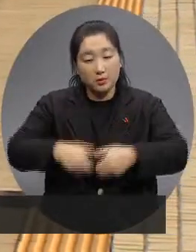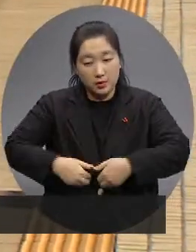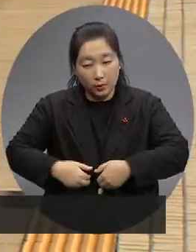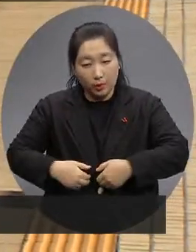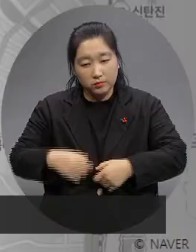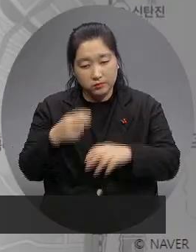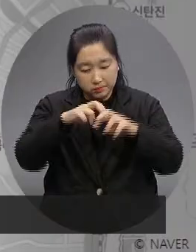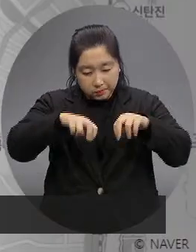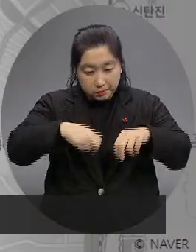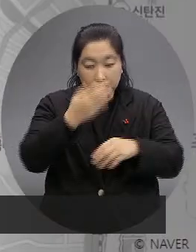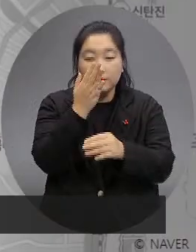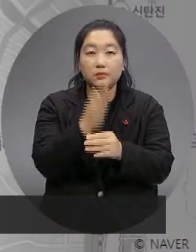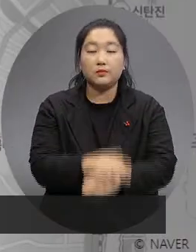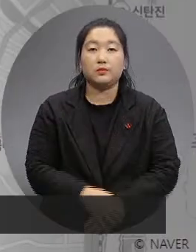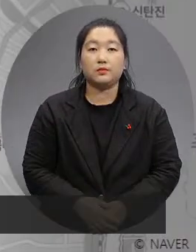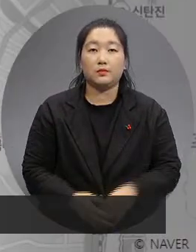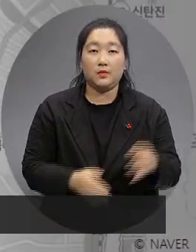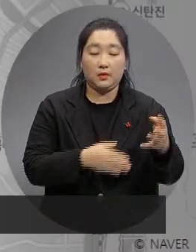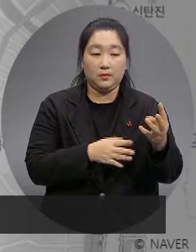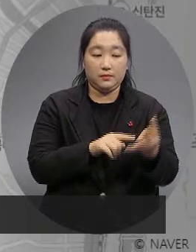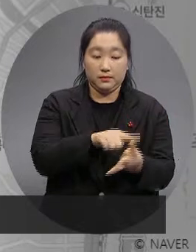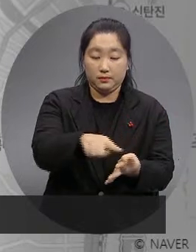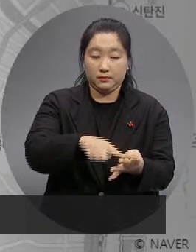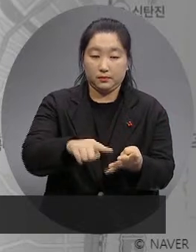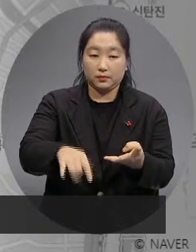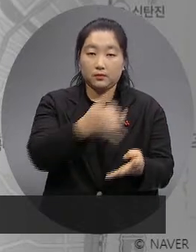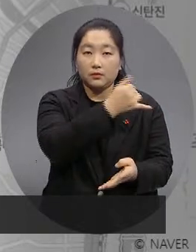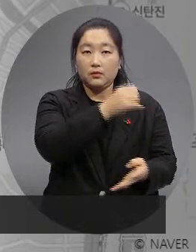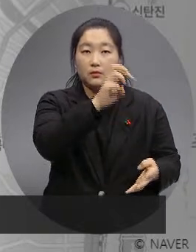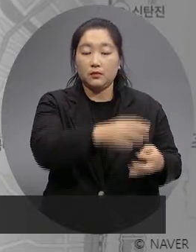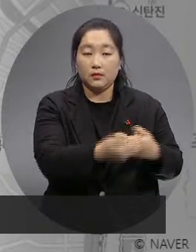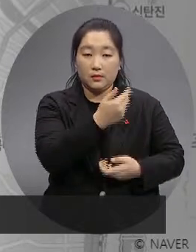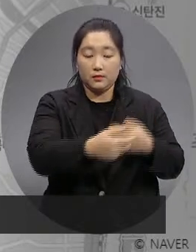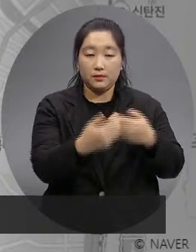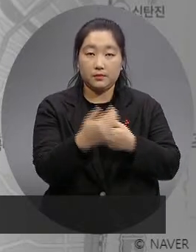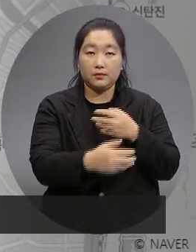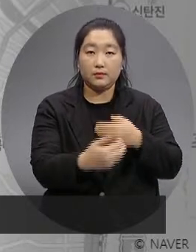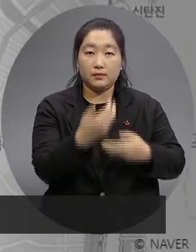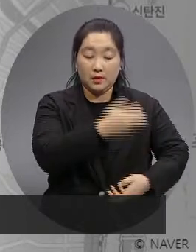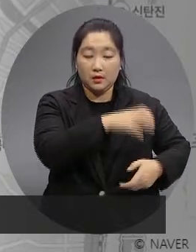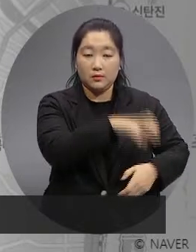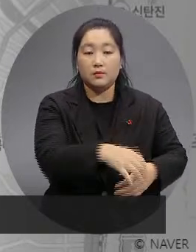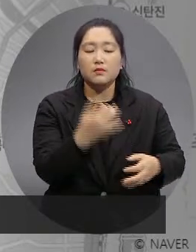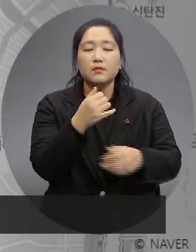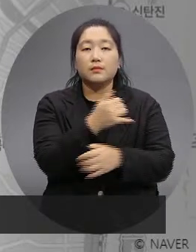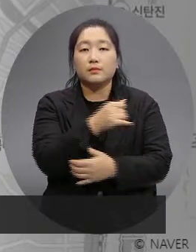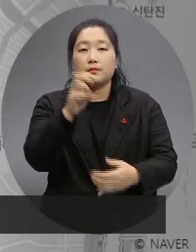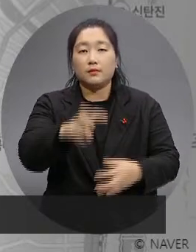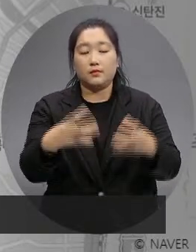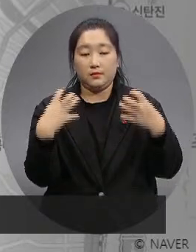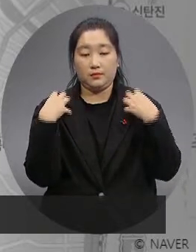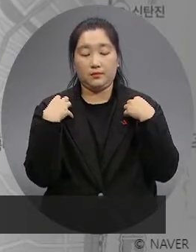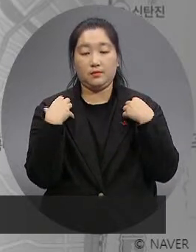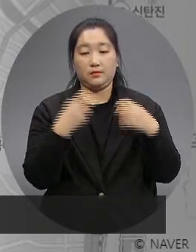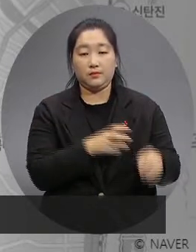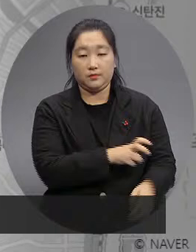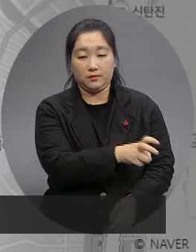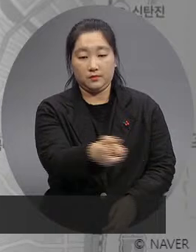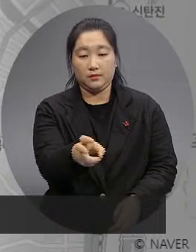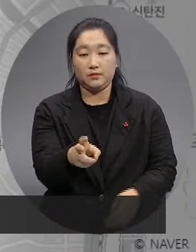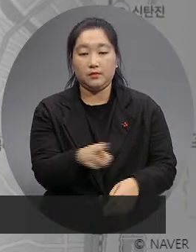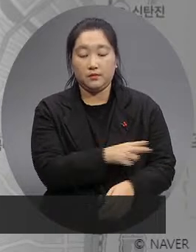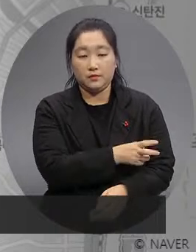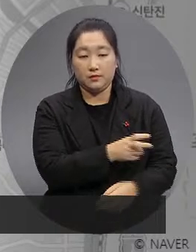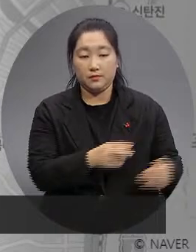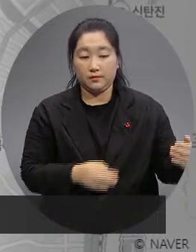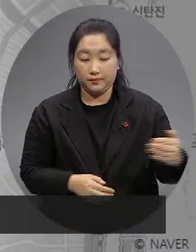확인됐습니다. 4개 노선 모두 세종 버스터미널과 세종 청사를 공통적으로 지나지만 노선별